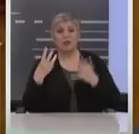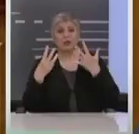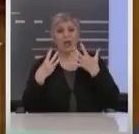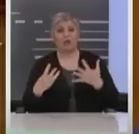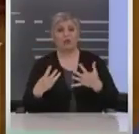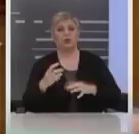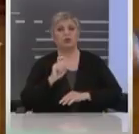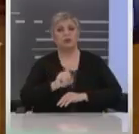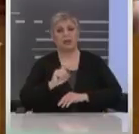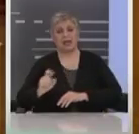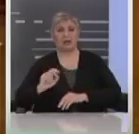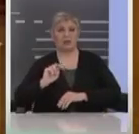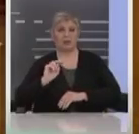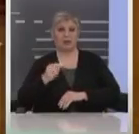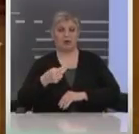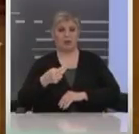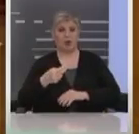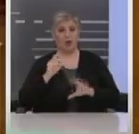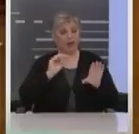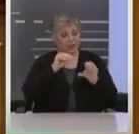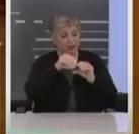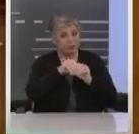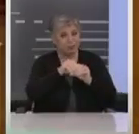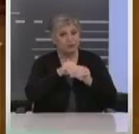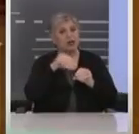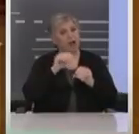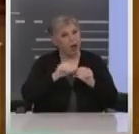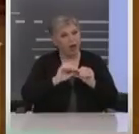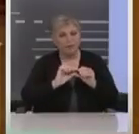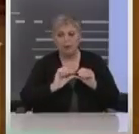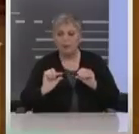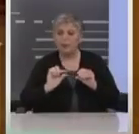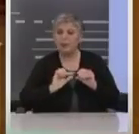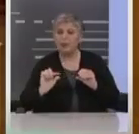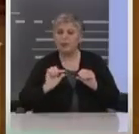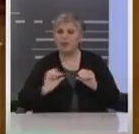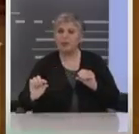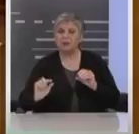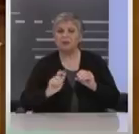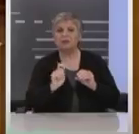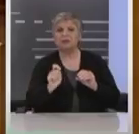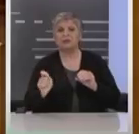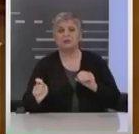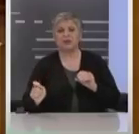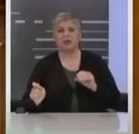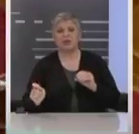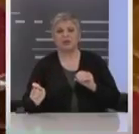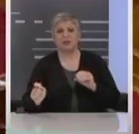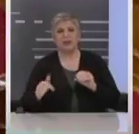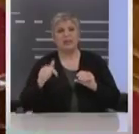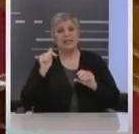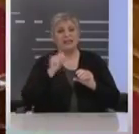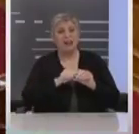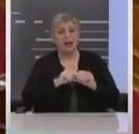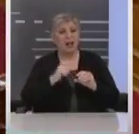μέρος αυτών που θα δοθούν στους πιο αδύναμους. Και αυτά τα 208 εκατομμύρια ευρώ όχι μόνο δεν θα είχαν